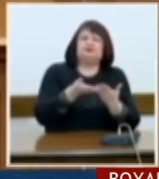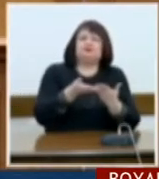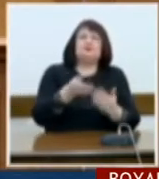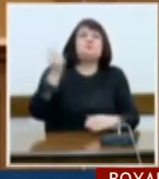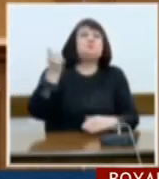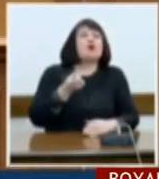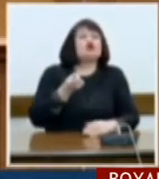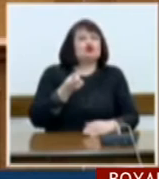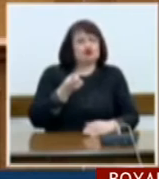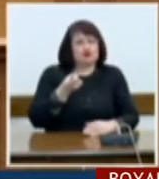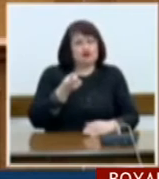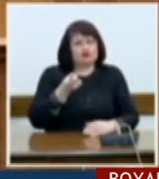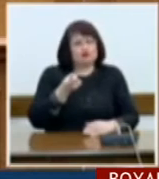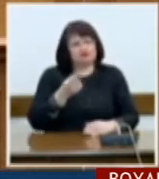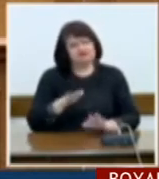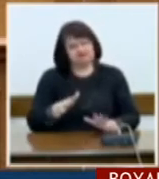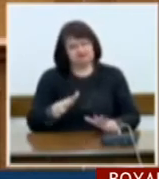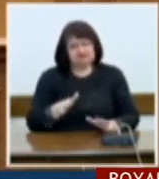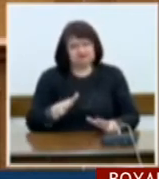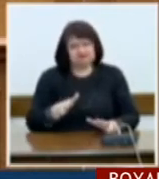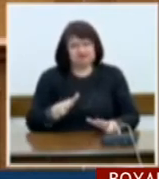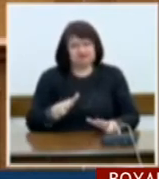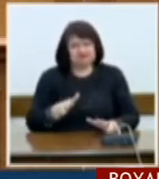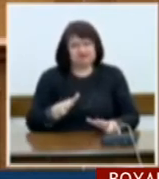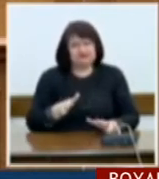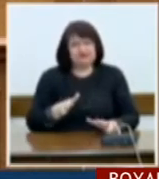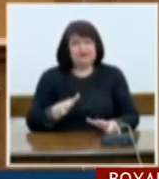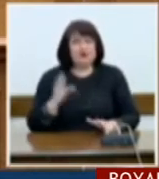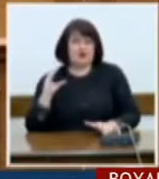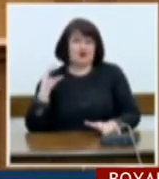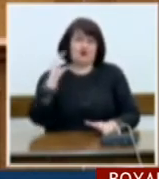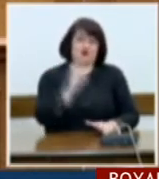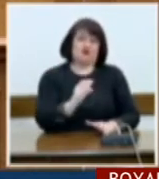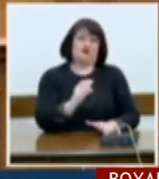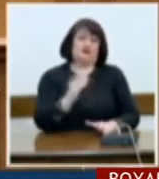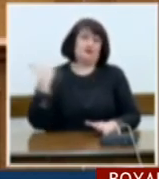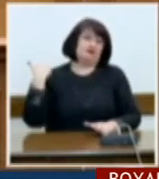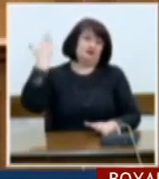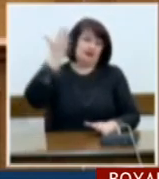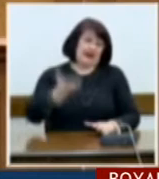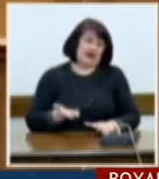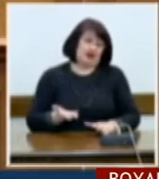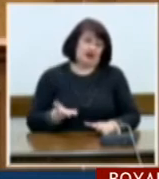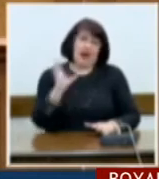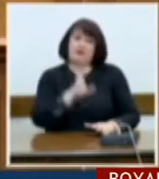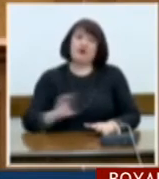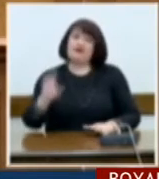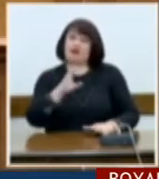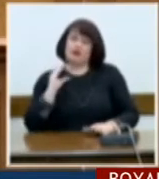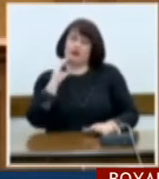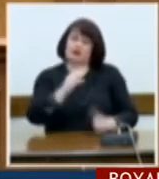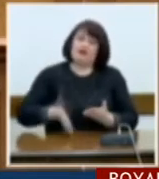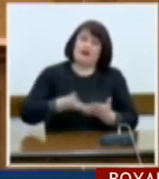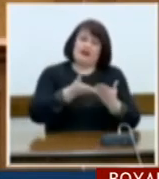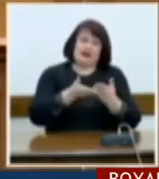ως μέγεθος της οικονομικής δραστηριότητας, είναι από τις μεγαλύτερες που έχουν δοθεί στην Ευρώπη. Και βέβαια, όπως